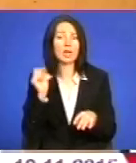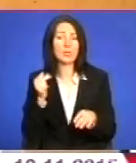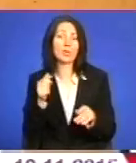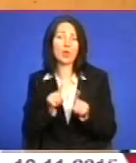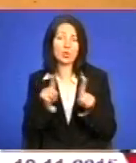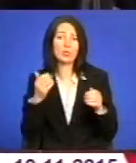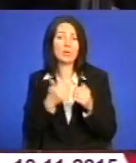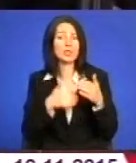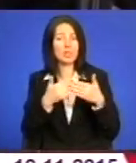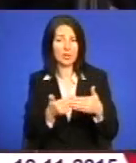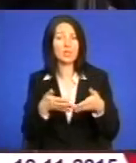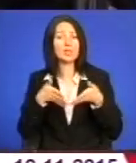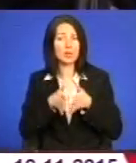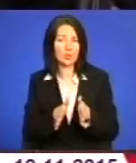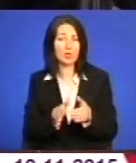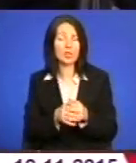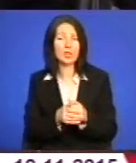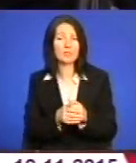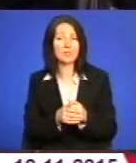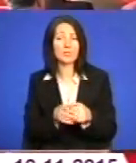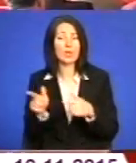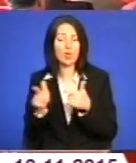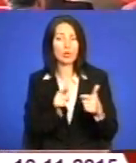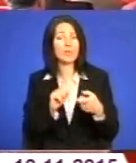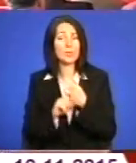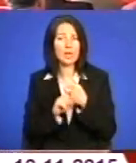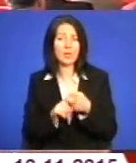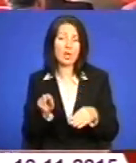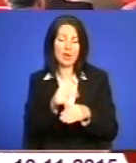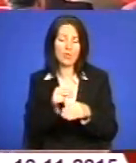роділь. Готові до епідемії і лікувальні заклади області.